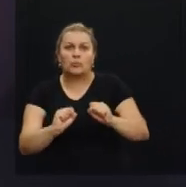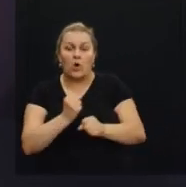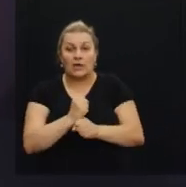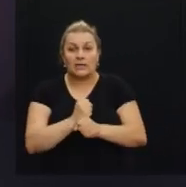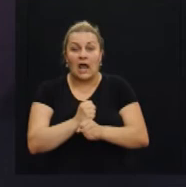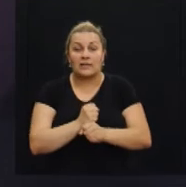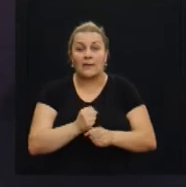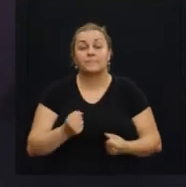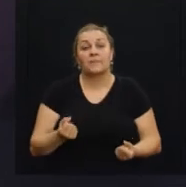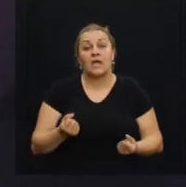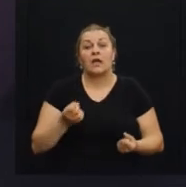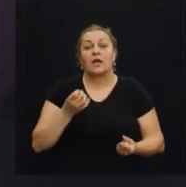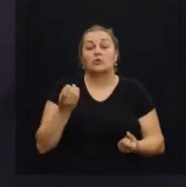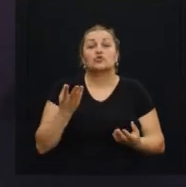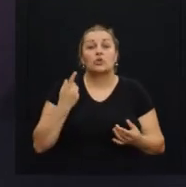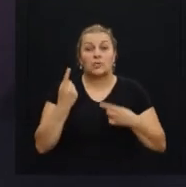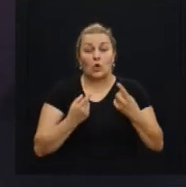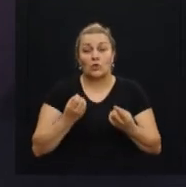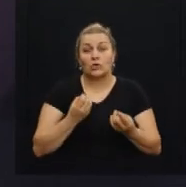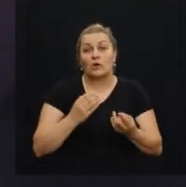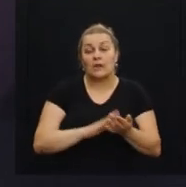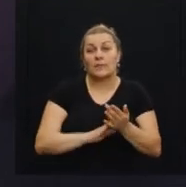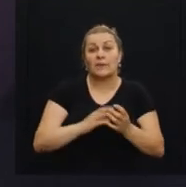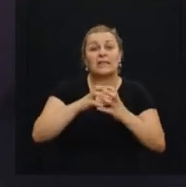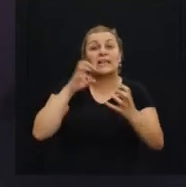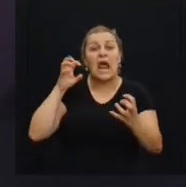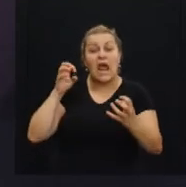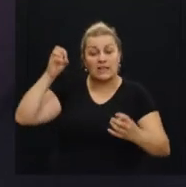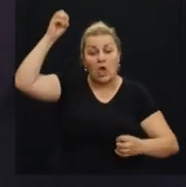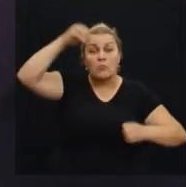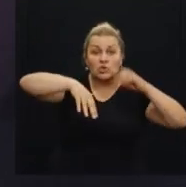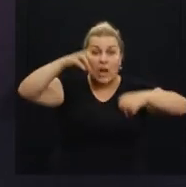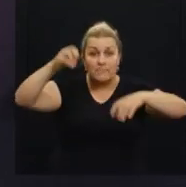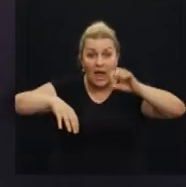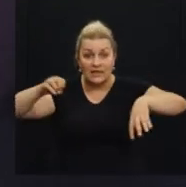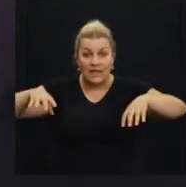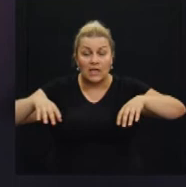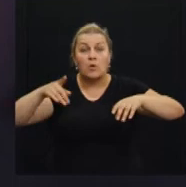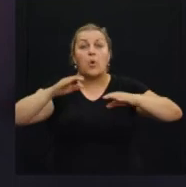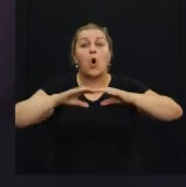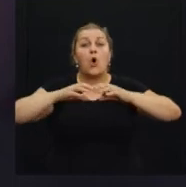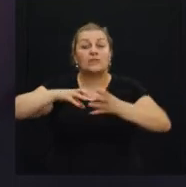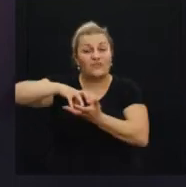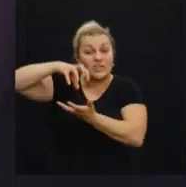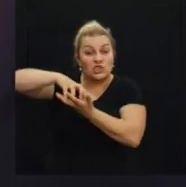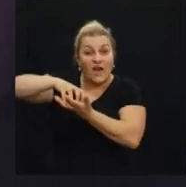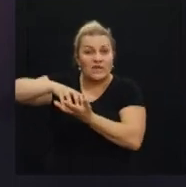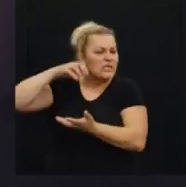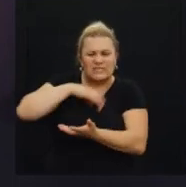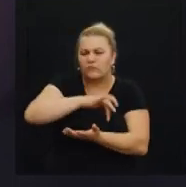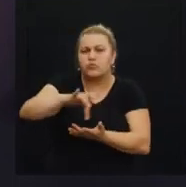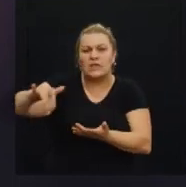šta se događalo kad bi se granate počele padati ono, po tvrđavi, to je nema metra da nije